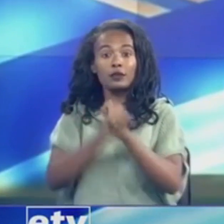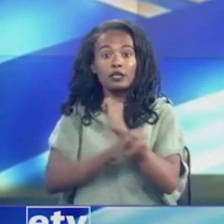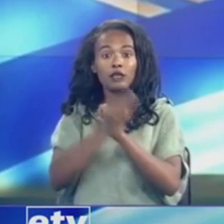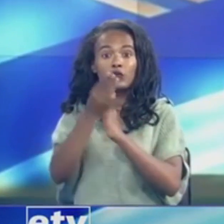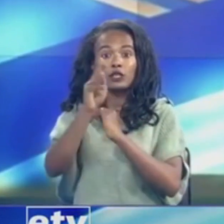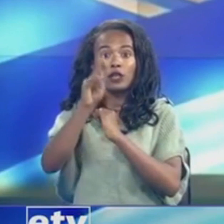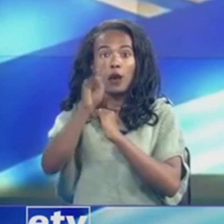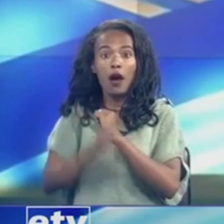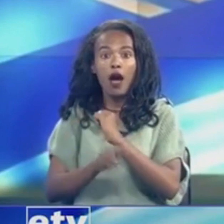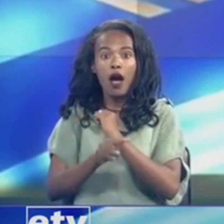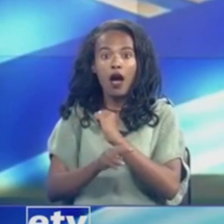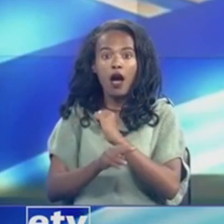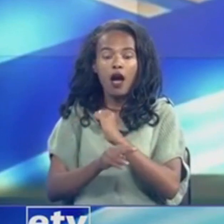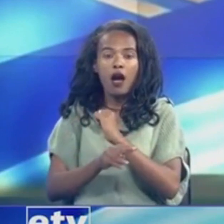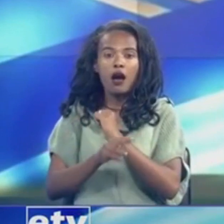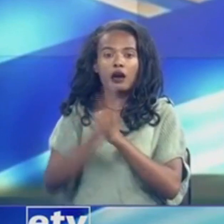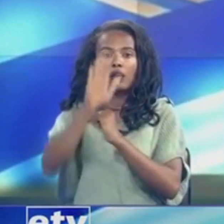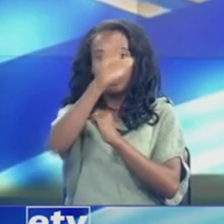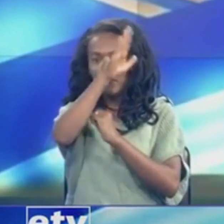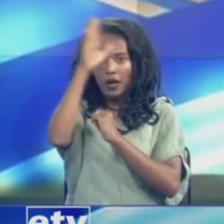የሲዳማ ክልል ላይ እንዲሁም